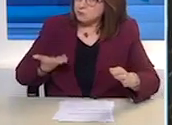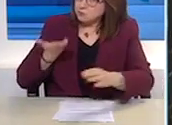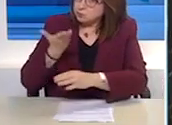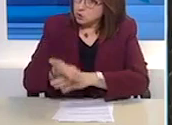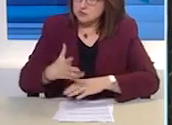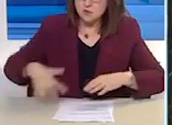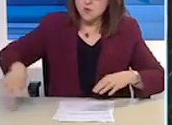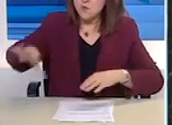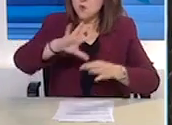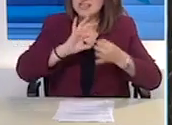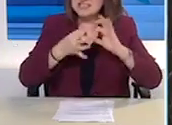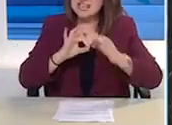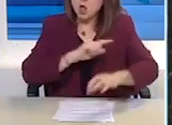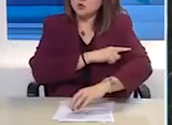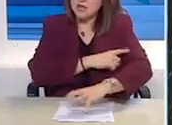μάχη.